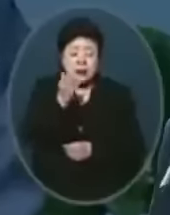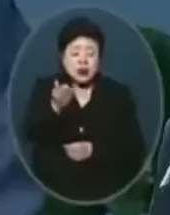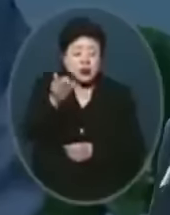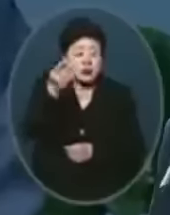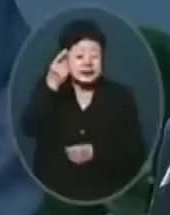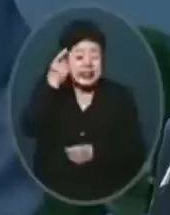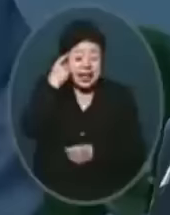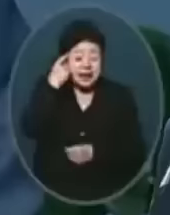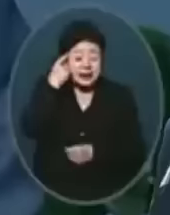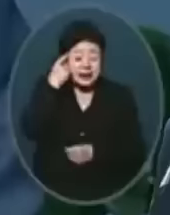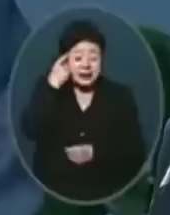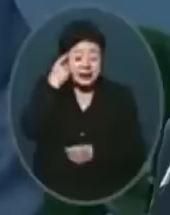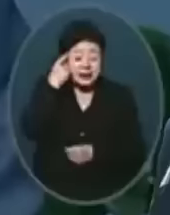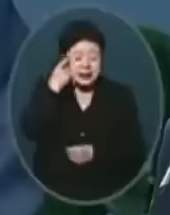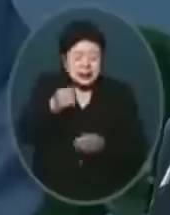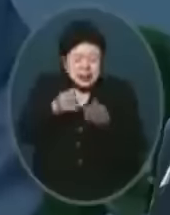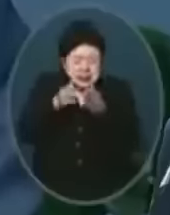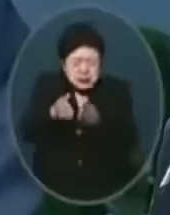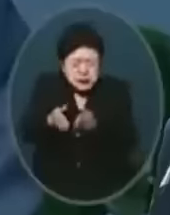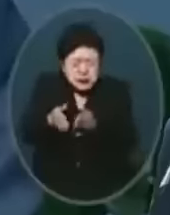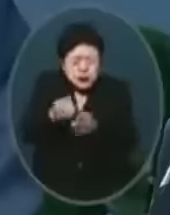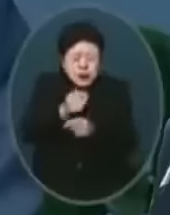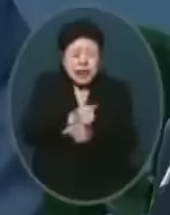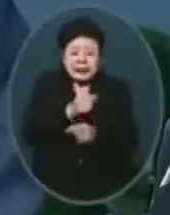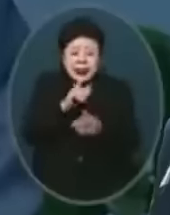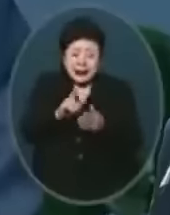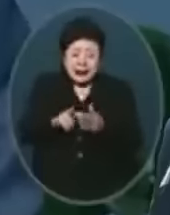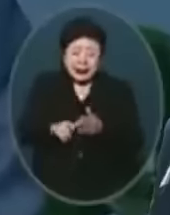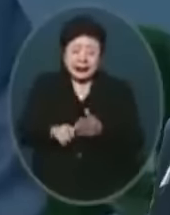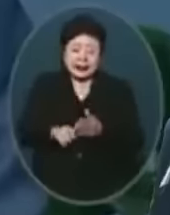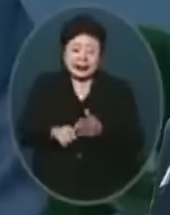여러분 생각을 집중적으로 하면